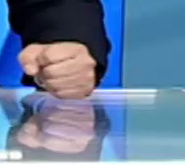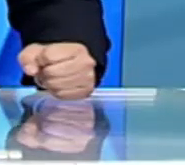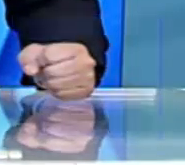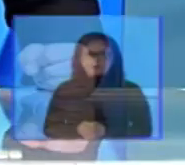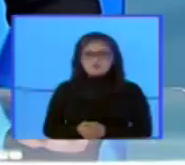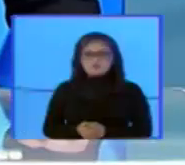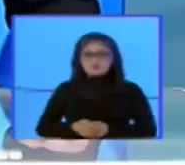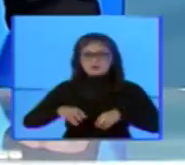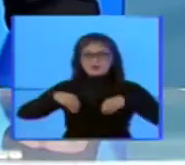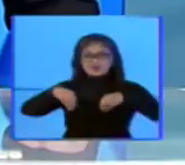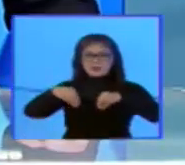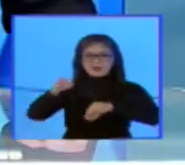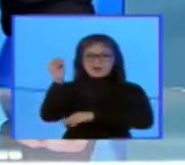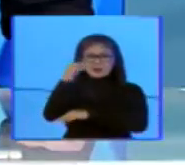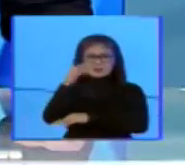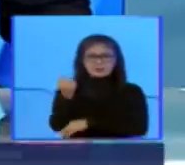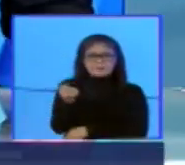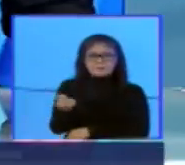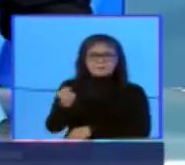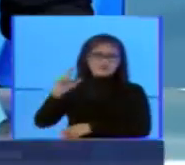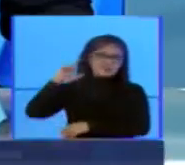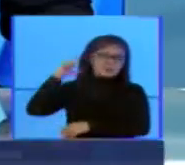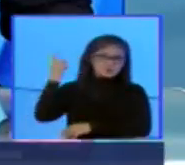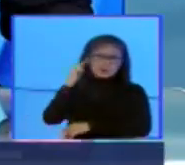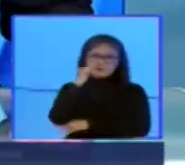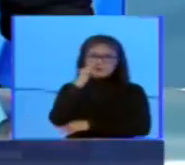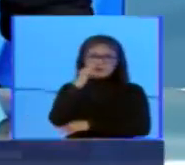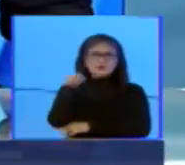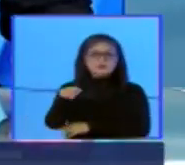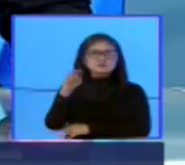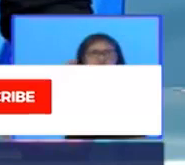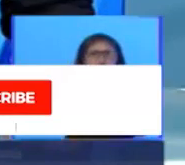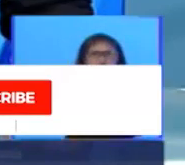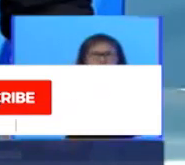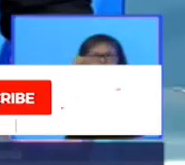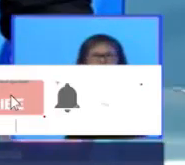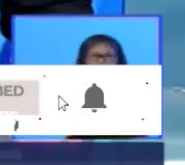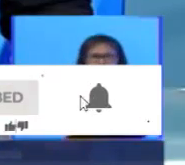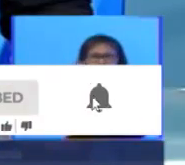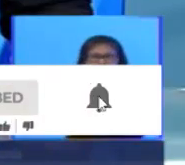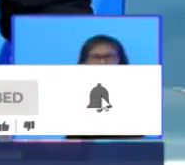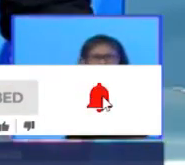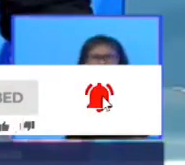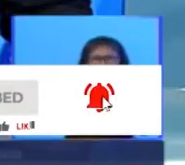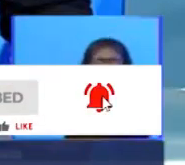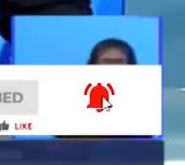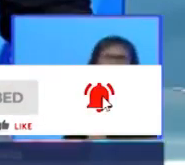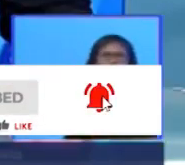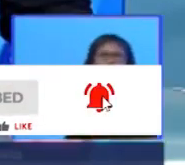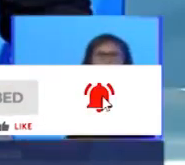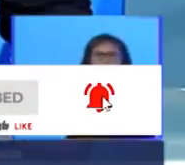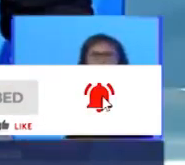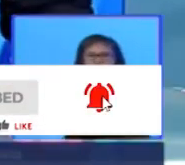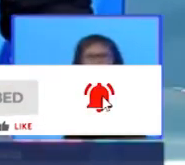Kembali bersama kami, para pedagang ayam di Pasar Tradisional Senen, Jakarta Pusat mengeluhkan harga ayam turun hingga Rp25.000 per kilogram.